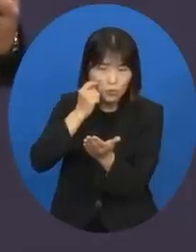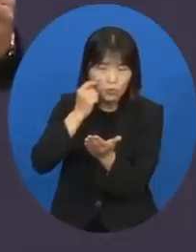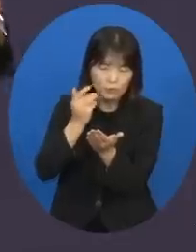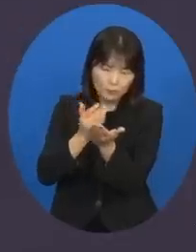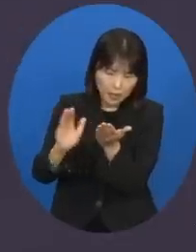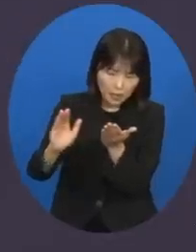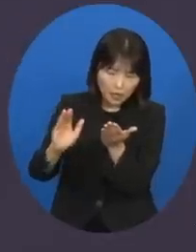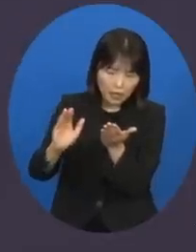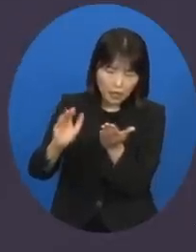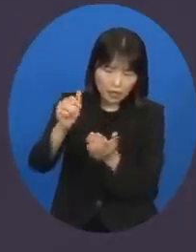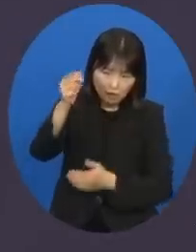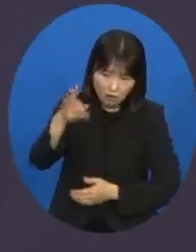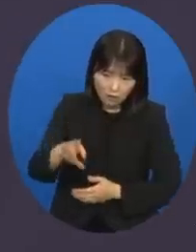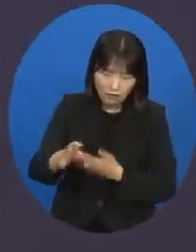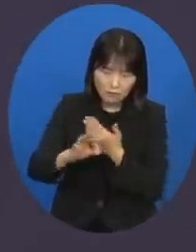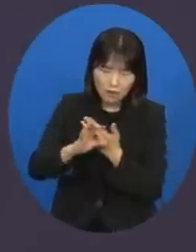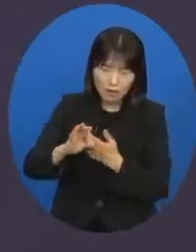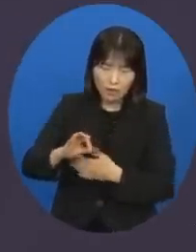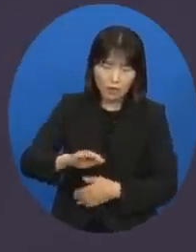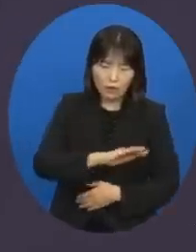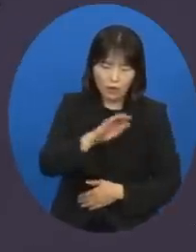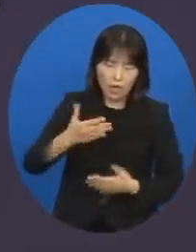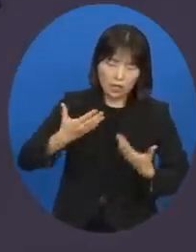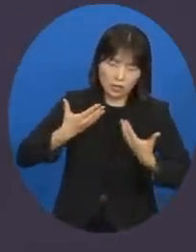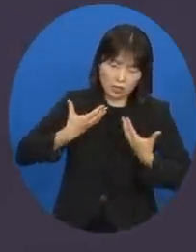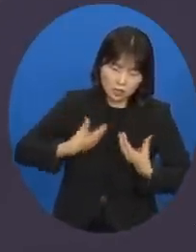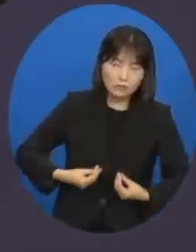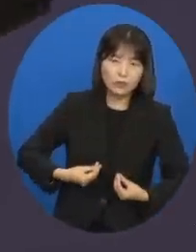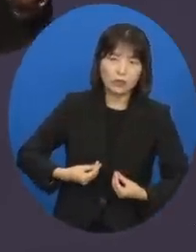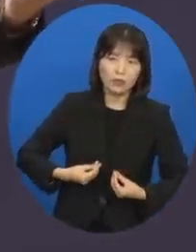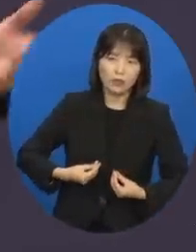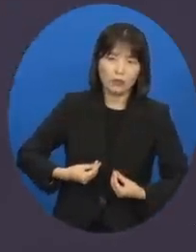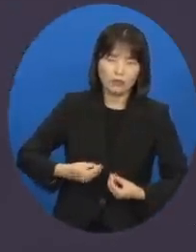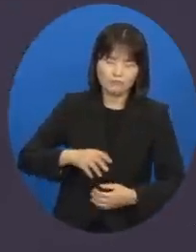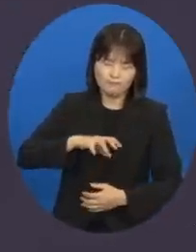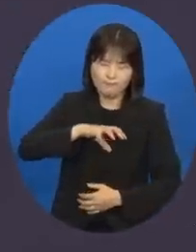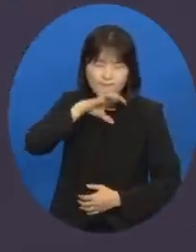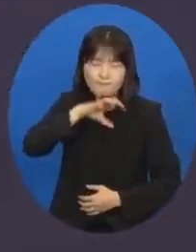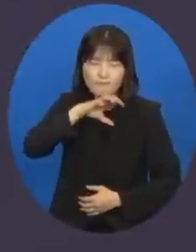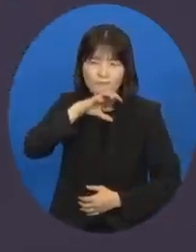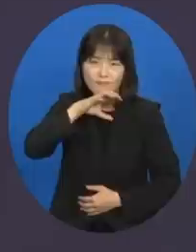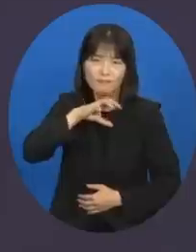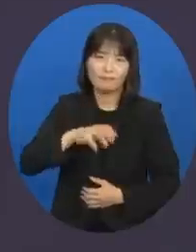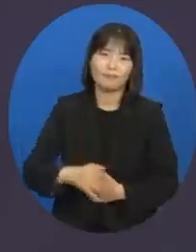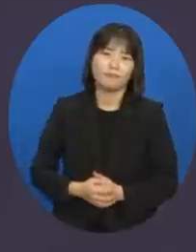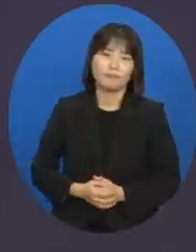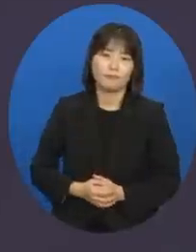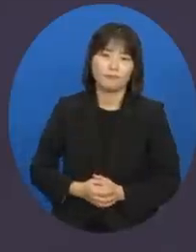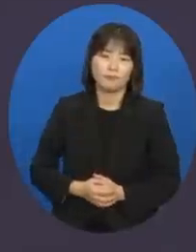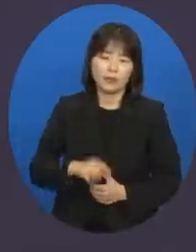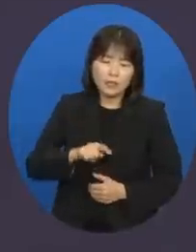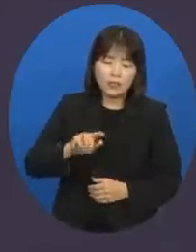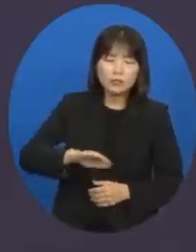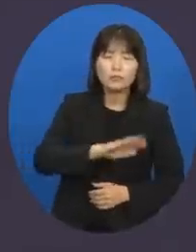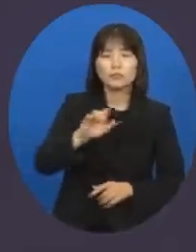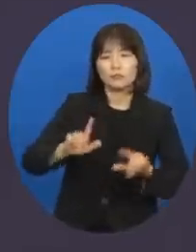번이 아니면요 우리는 너무나 실망을 하고 실망을 넘어서 원망을 하게 되죠. 이것이 우리의 모습